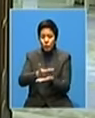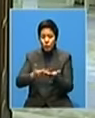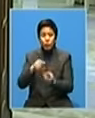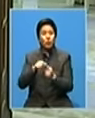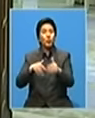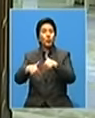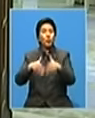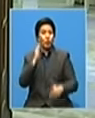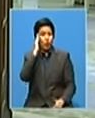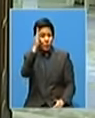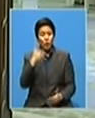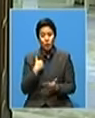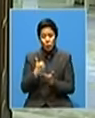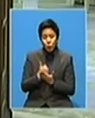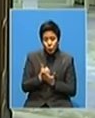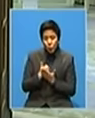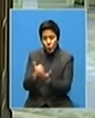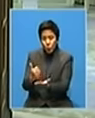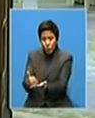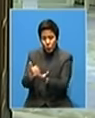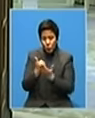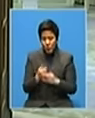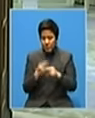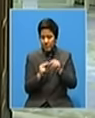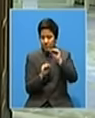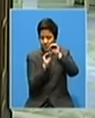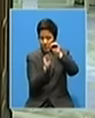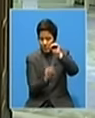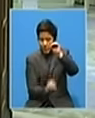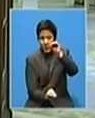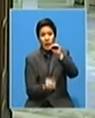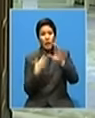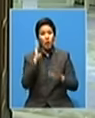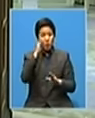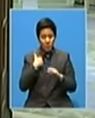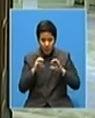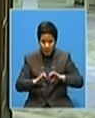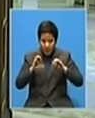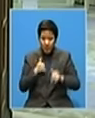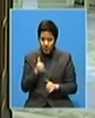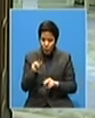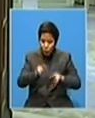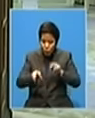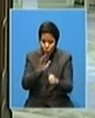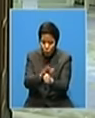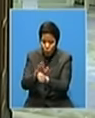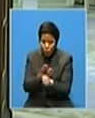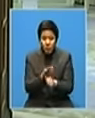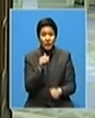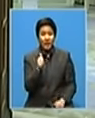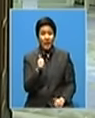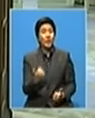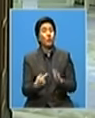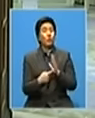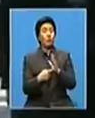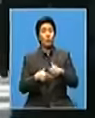ต่อไปนะครับช่วยกันขึ้นทะเบียนกันให้เรียบร้อยนะครับก็จะได้มีส่วนการเข้าไปดูแลได้อย่างใกล้ชิดขึ้นสำหรับตัวอย่าง